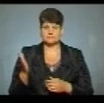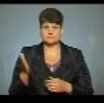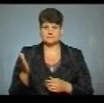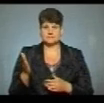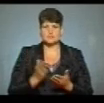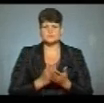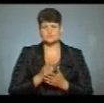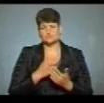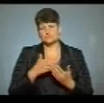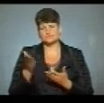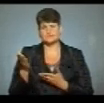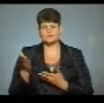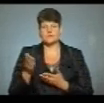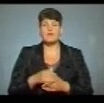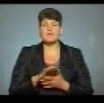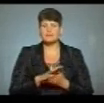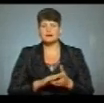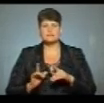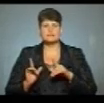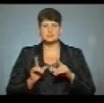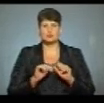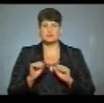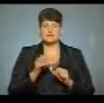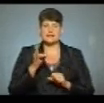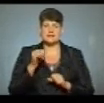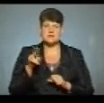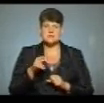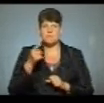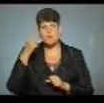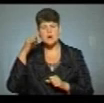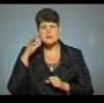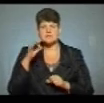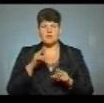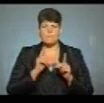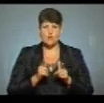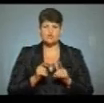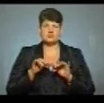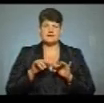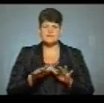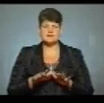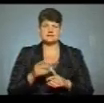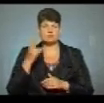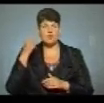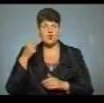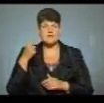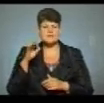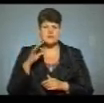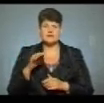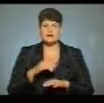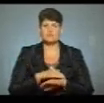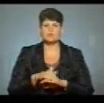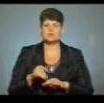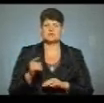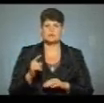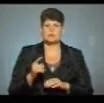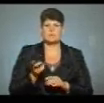крокова, руч! Далі виїжджають до управління Нацполіції для погодження дій з поліцейськими. На вулицях Тернополя виходить